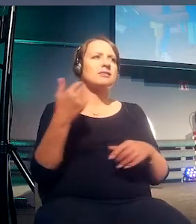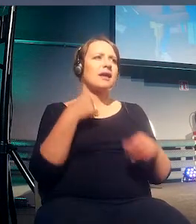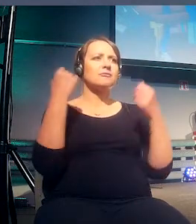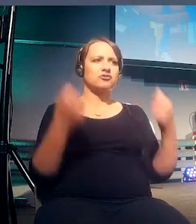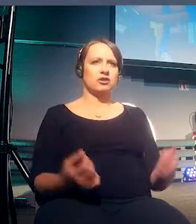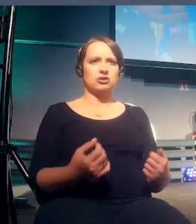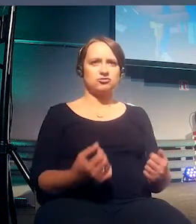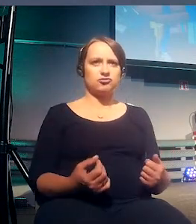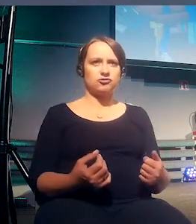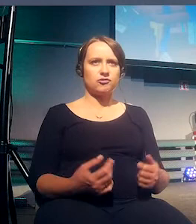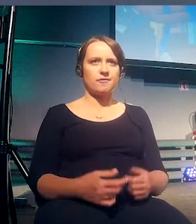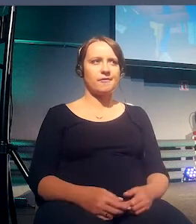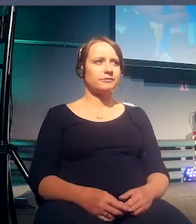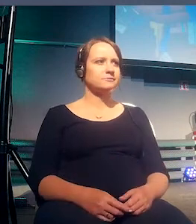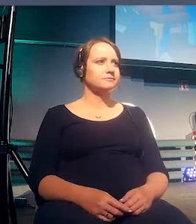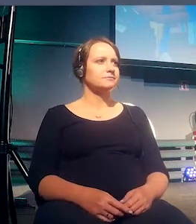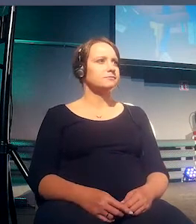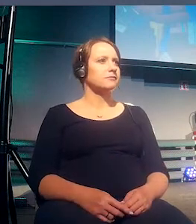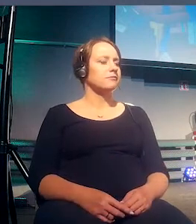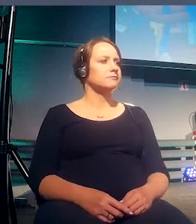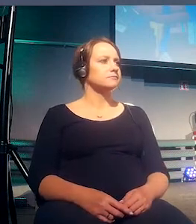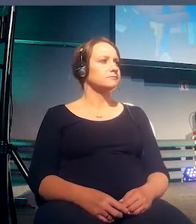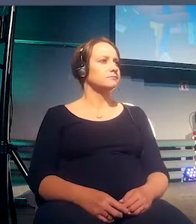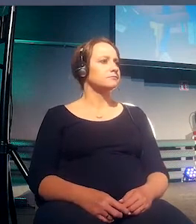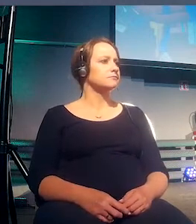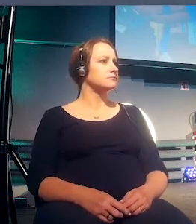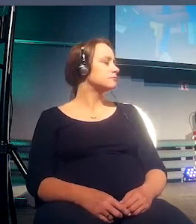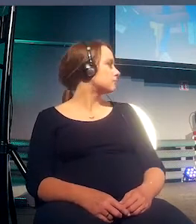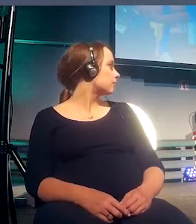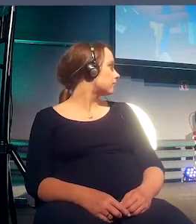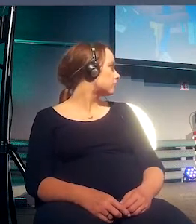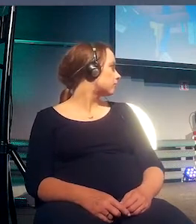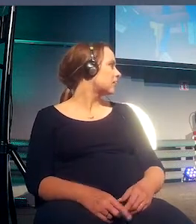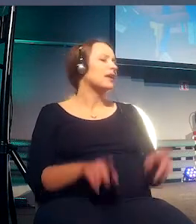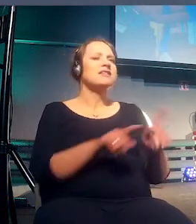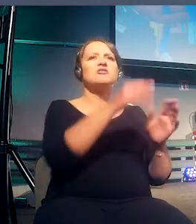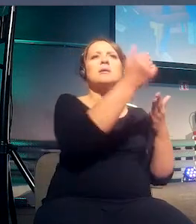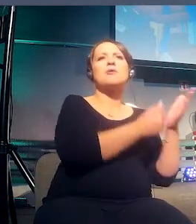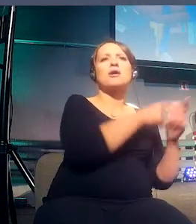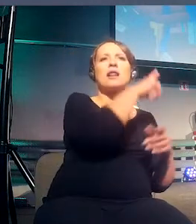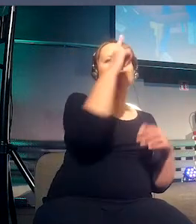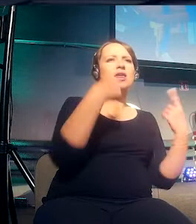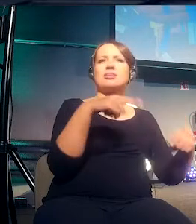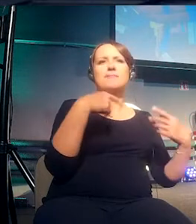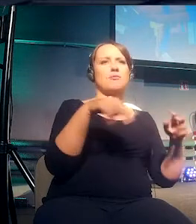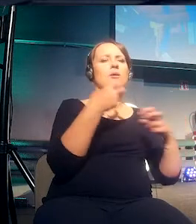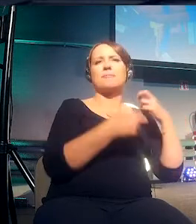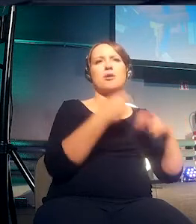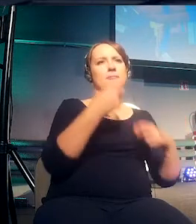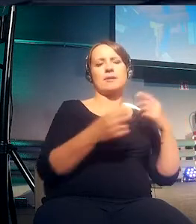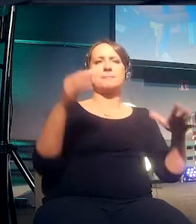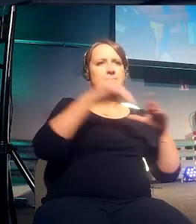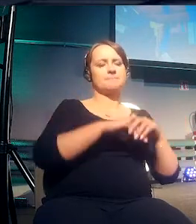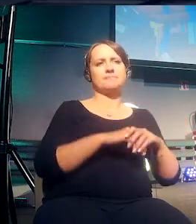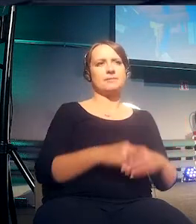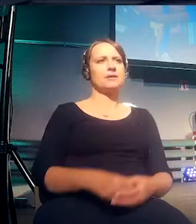z manewrowaniem w tej całości i programistom z kodowaniem większej ilości komponentów. Warto